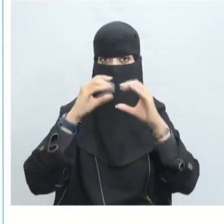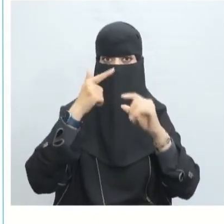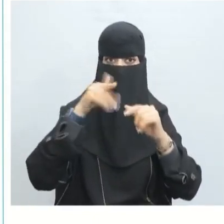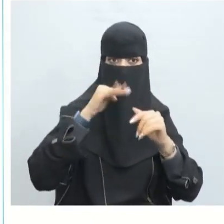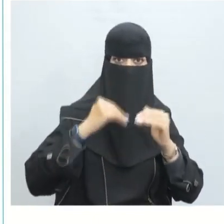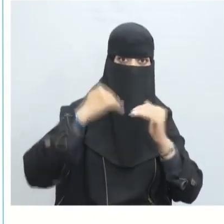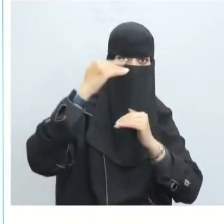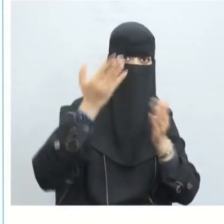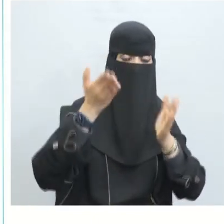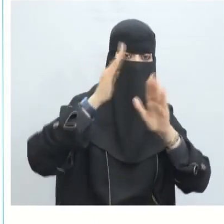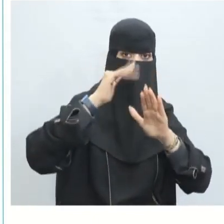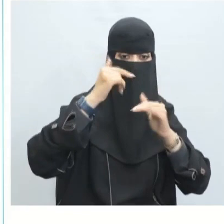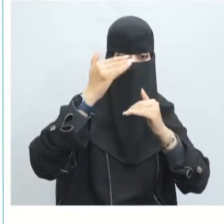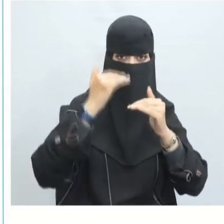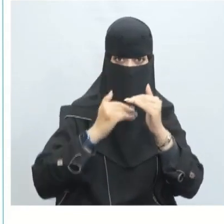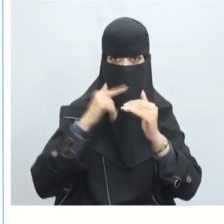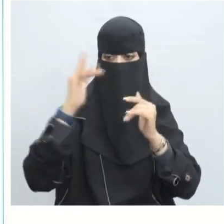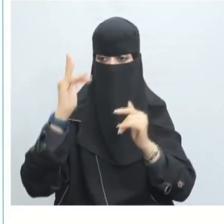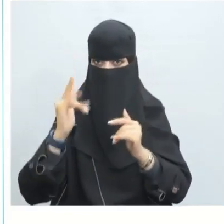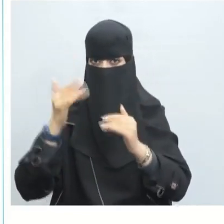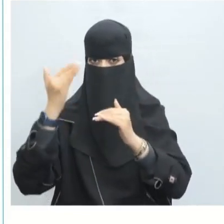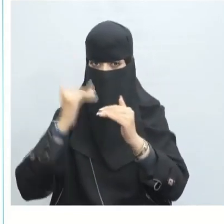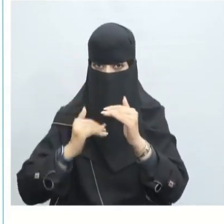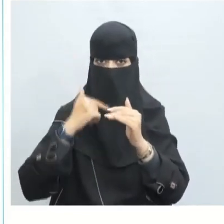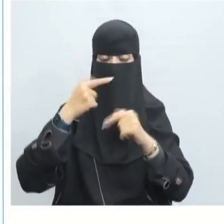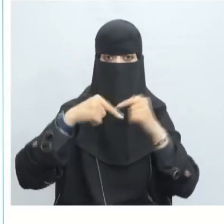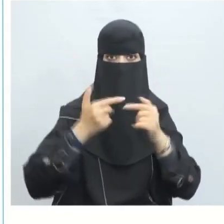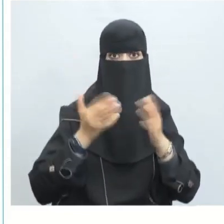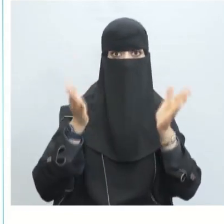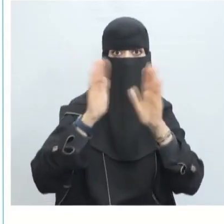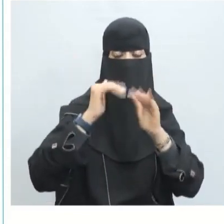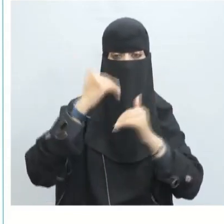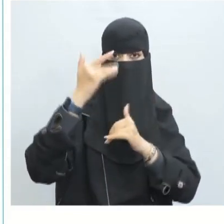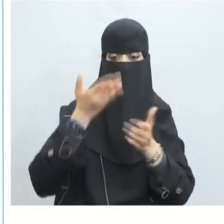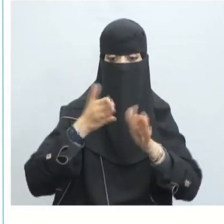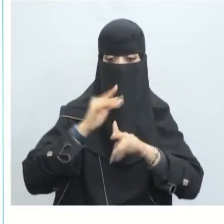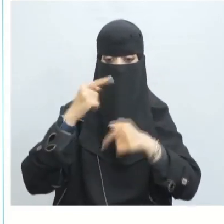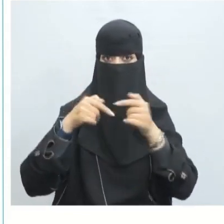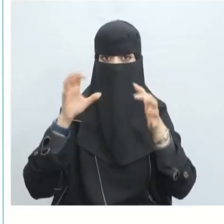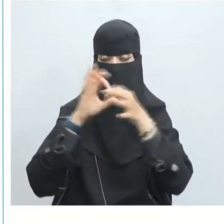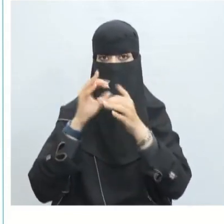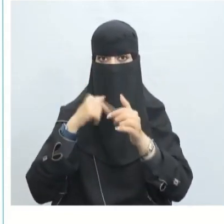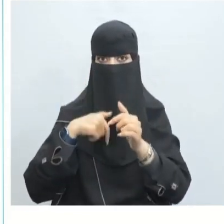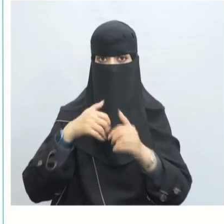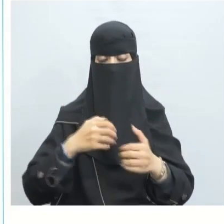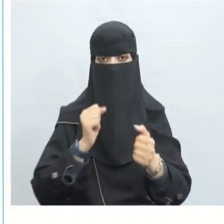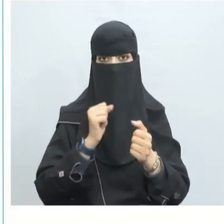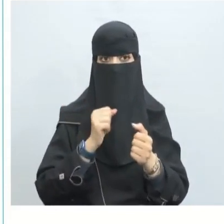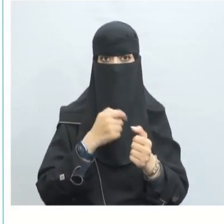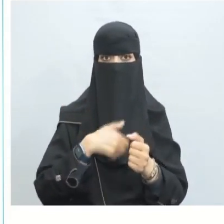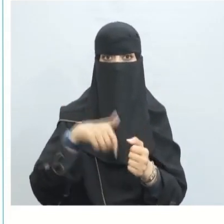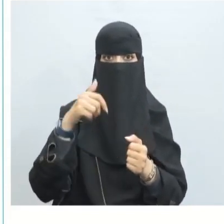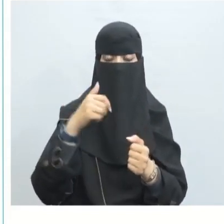مما يجب او تكون المقاعد اقل مما يجب او بشكل اكبر كذلك فيما يتعلق في وسائل الامن